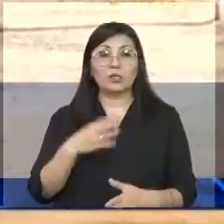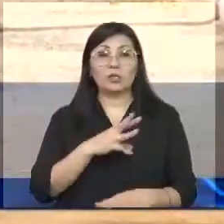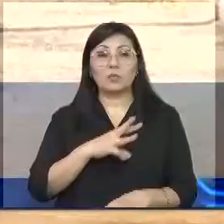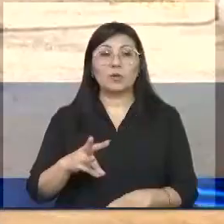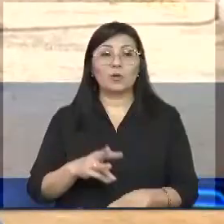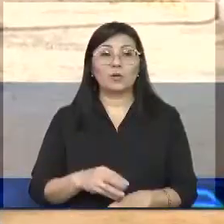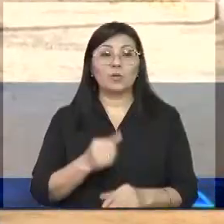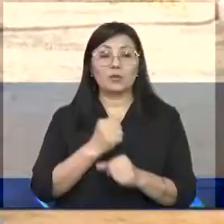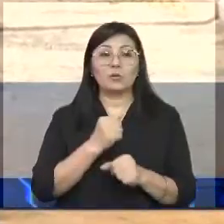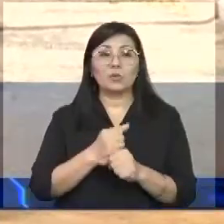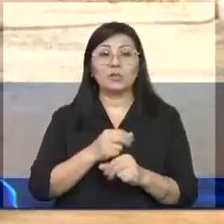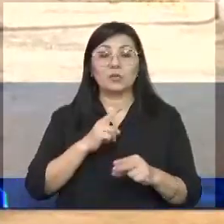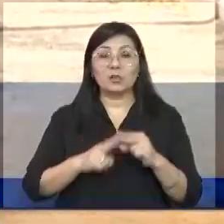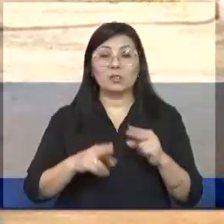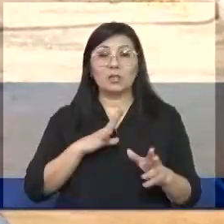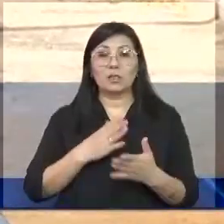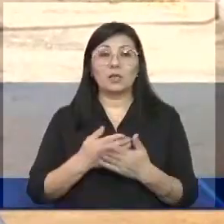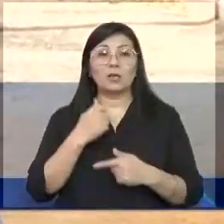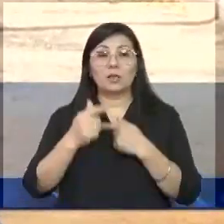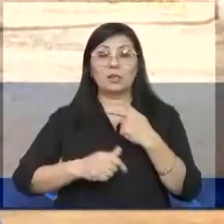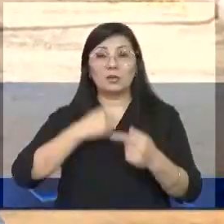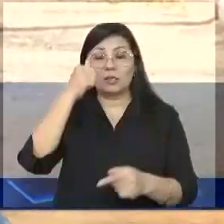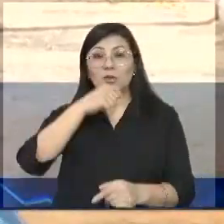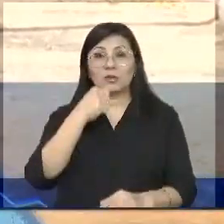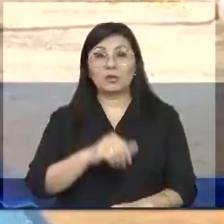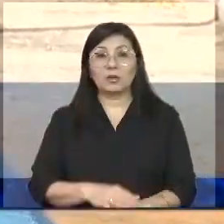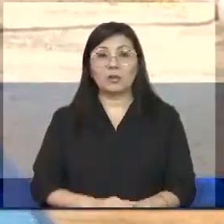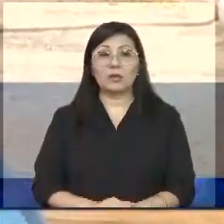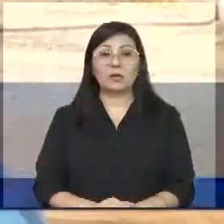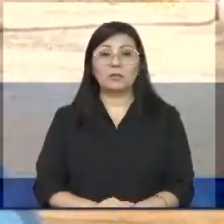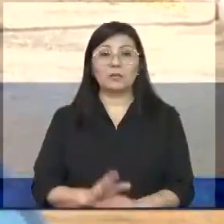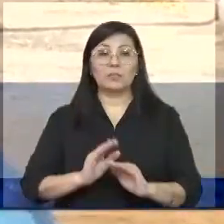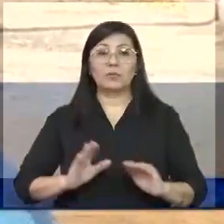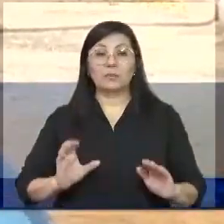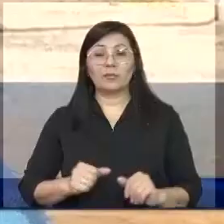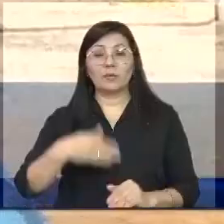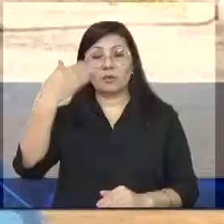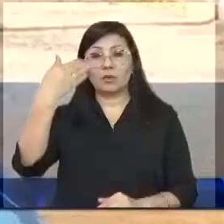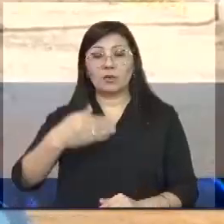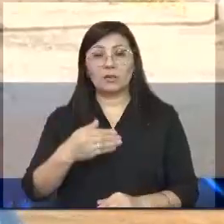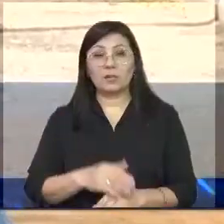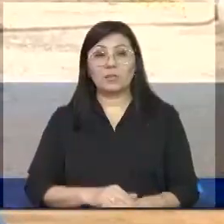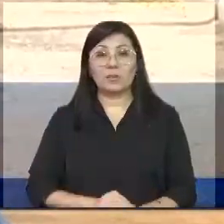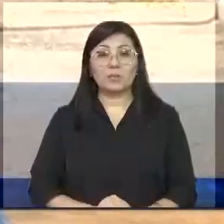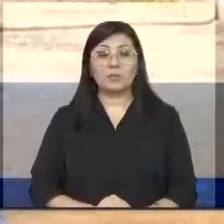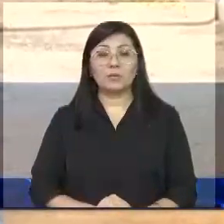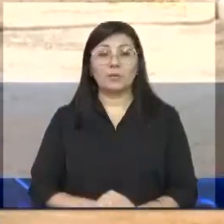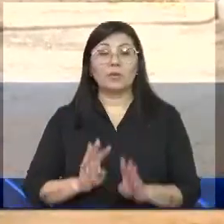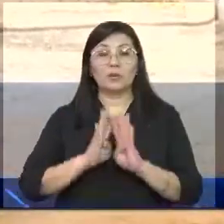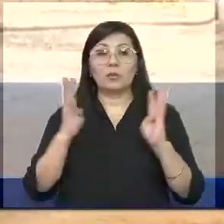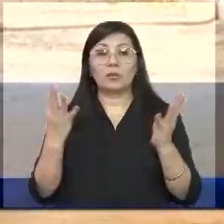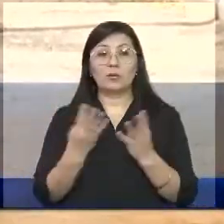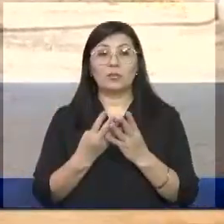миллионға жұмыс жасалынып жатыр. Келер жылға балабақшаның сыртқы келбеті және